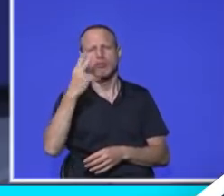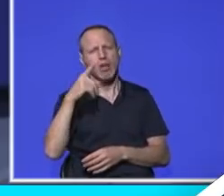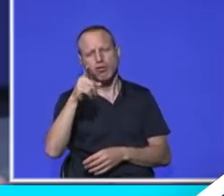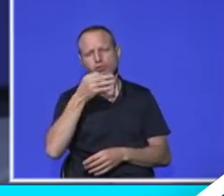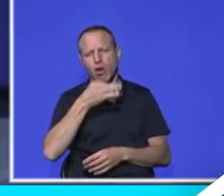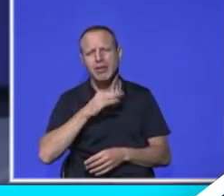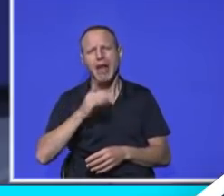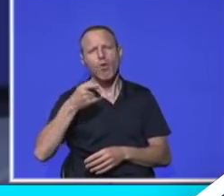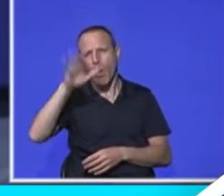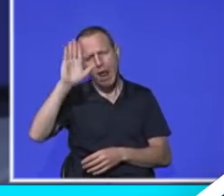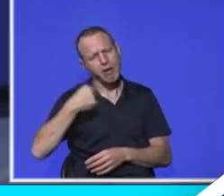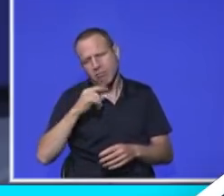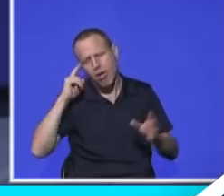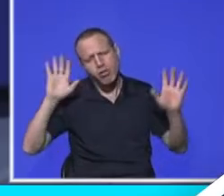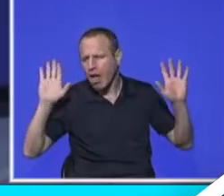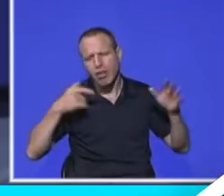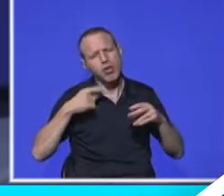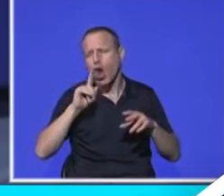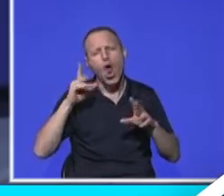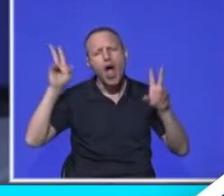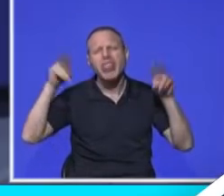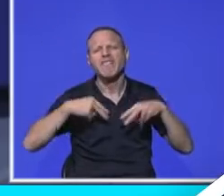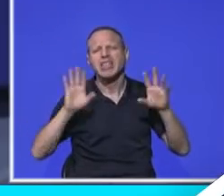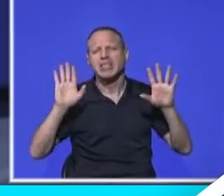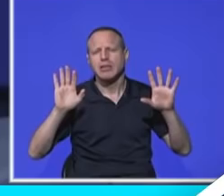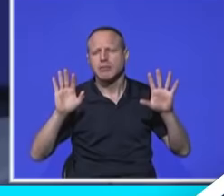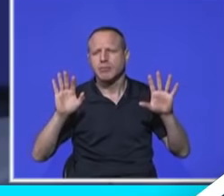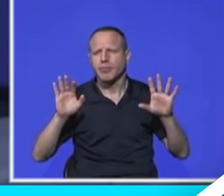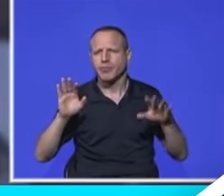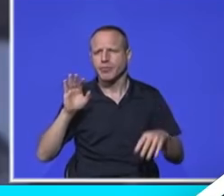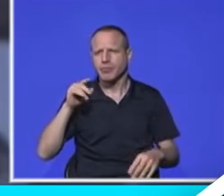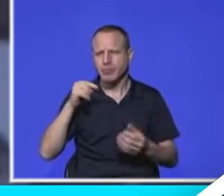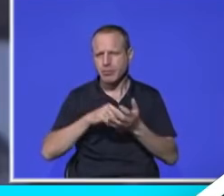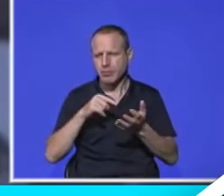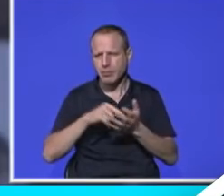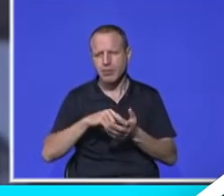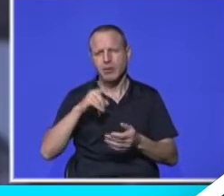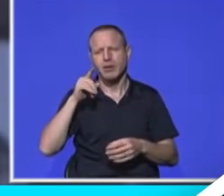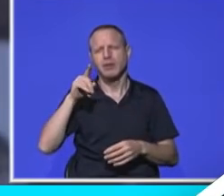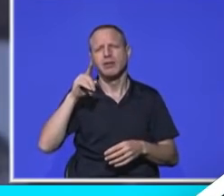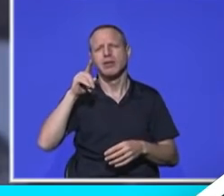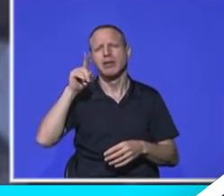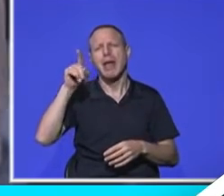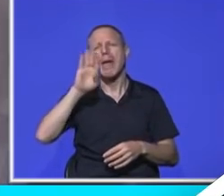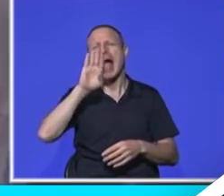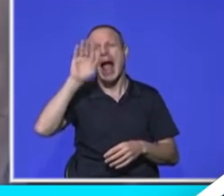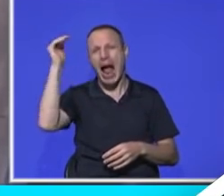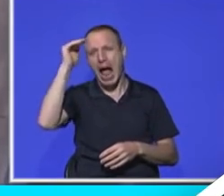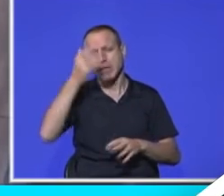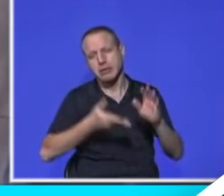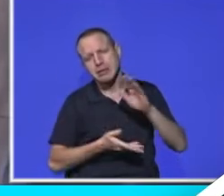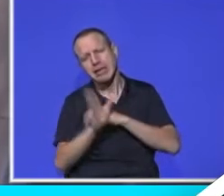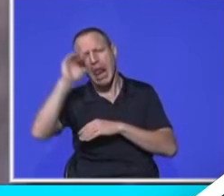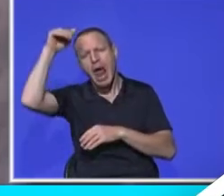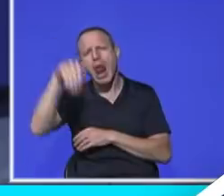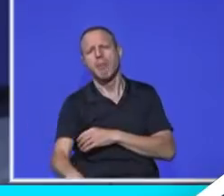אני לא נביא. לא יודע, הרשות הליכוד... כי בינתיים נראה שהוא רק לוקח את בני גנץ כאילו לתהום למטה, והוא איכשהו יצא מזה.